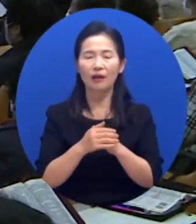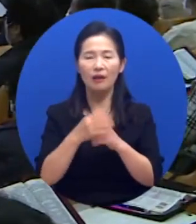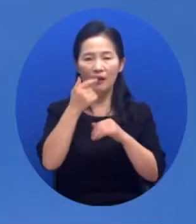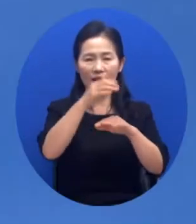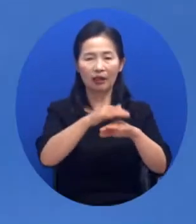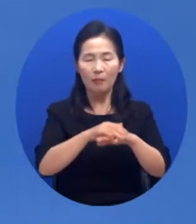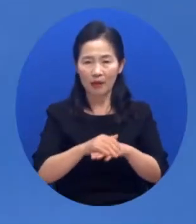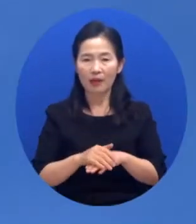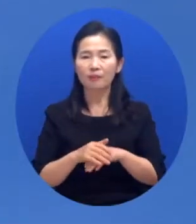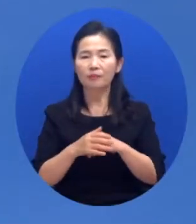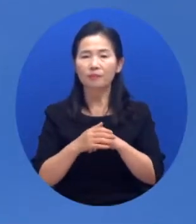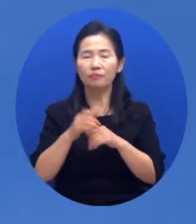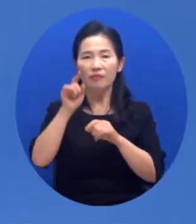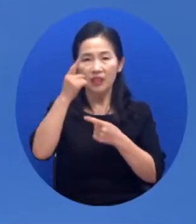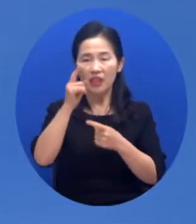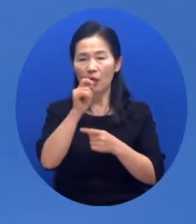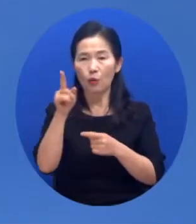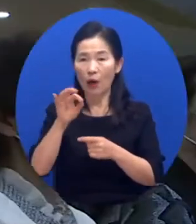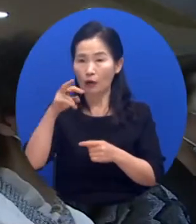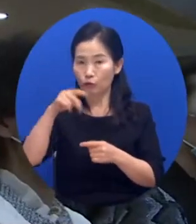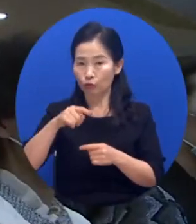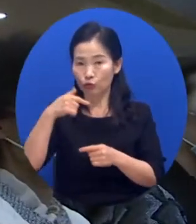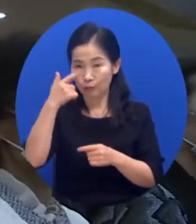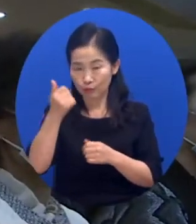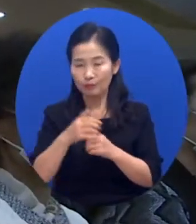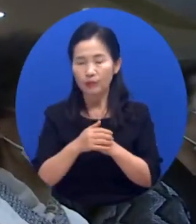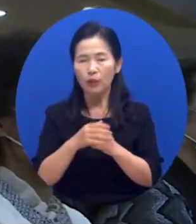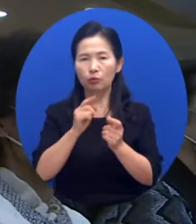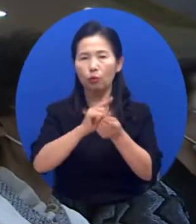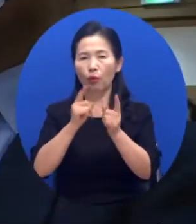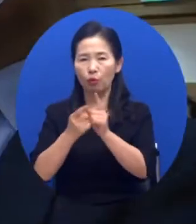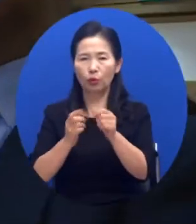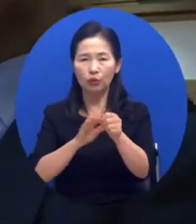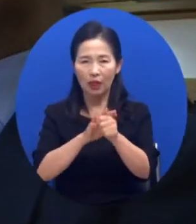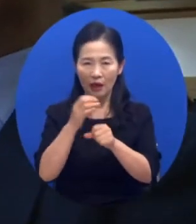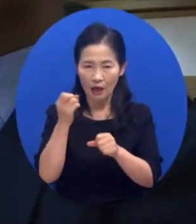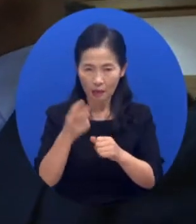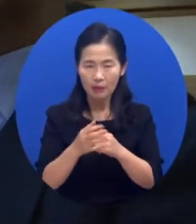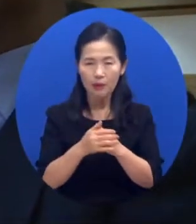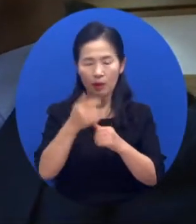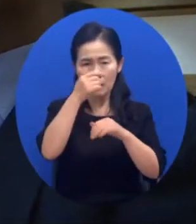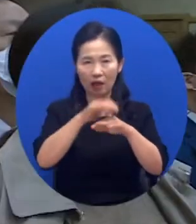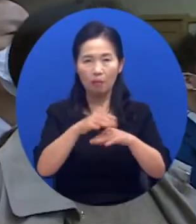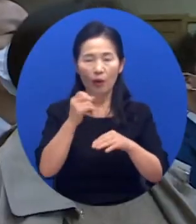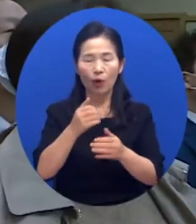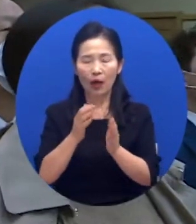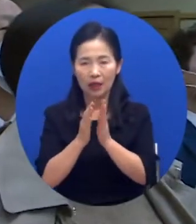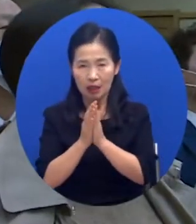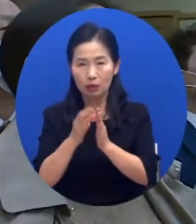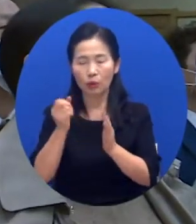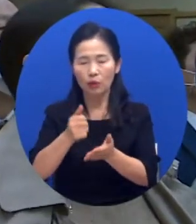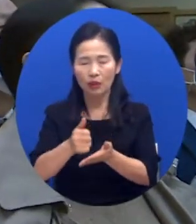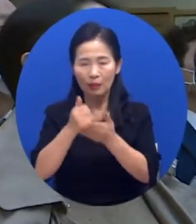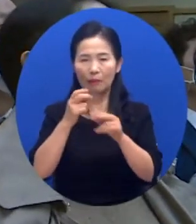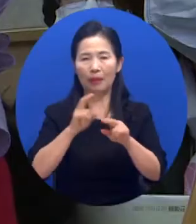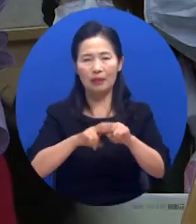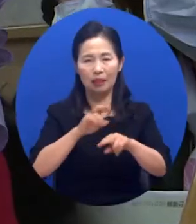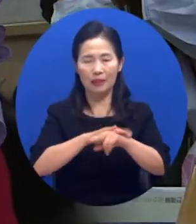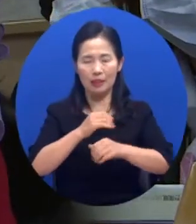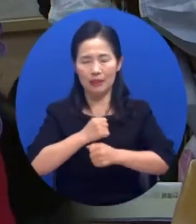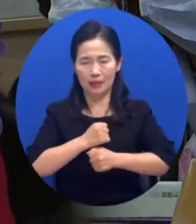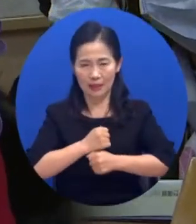예배에서 말씀을 전한 이광수 목사는 서로 사랑하며 예배와 기도로 섬김의 자리를 잘 지키는